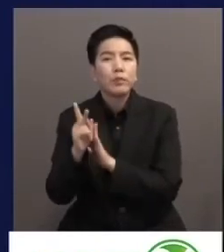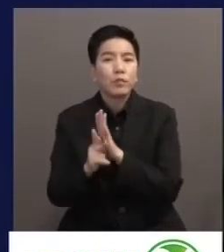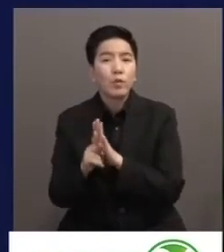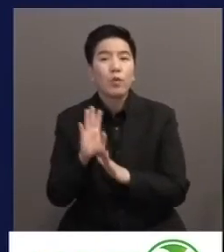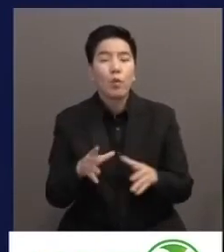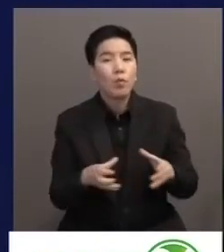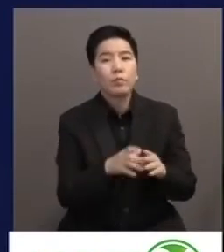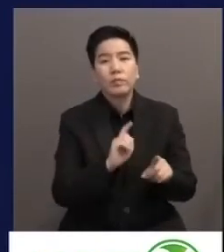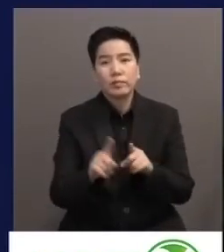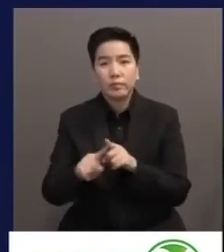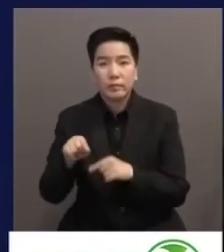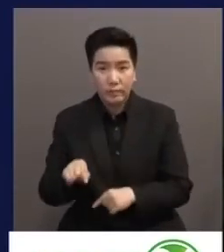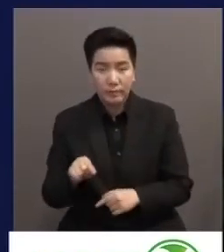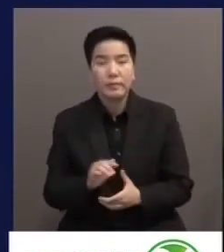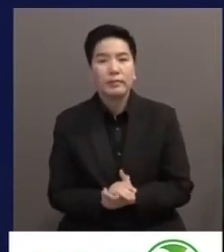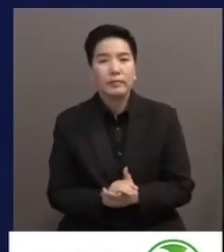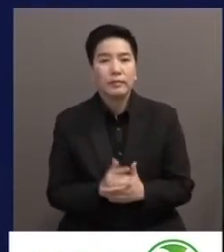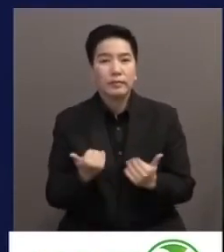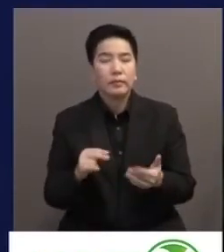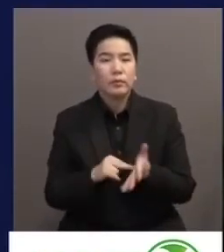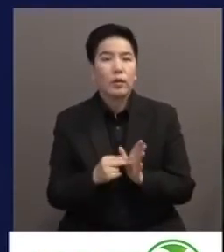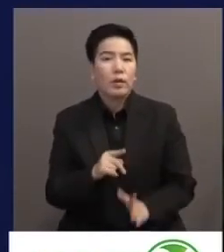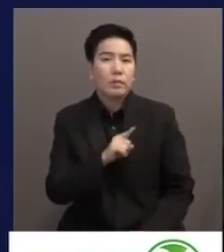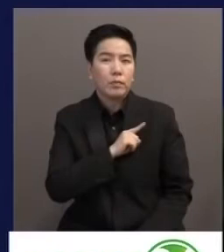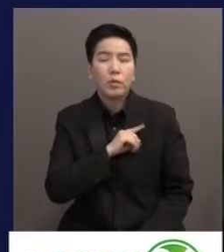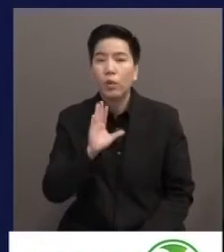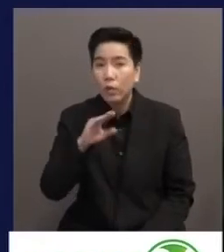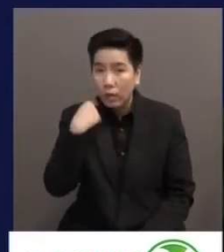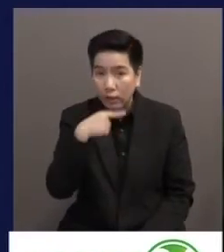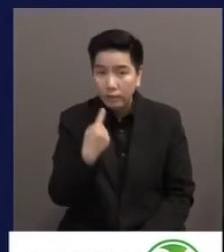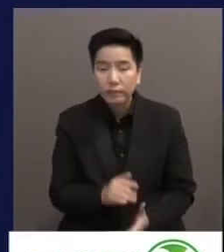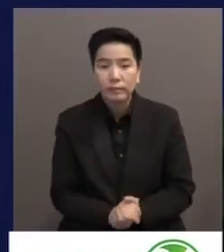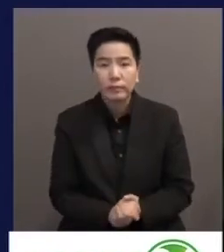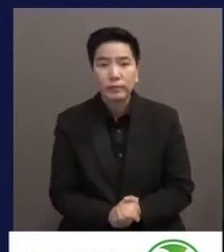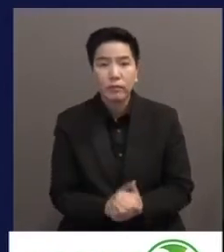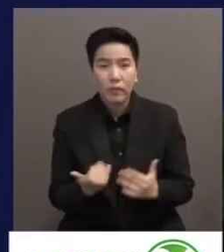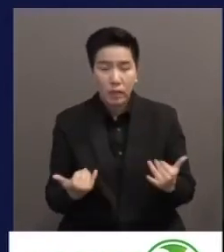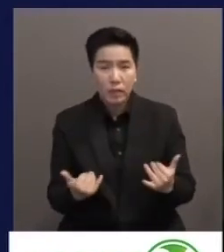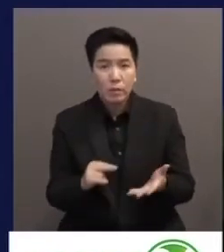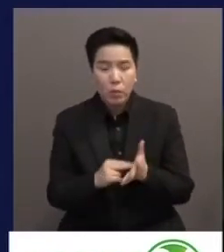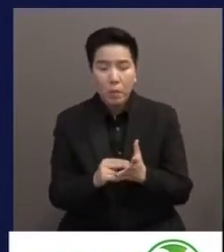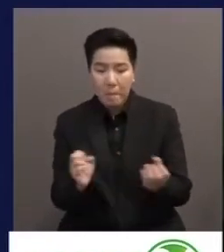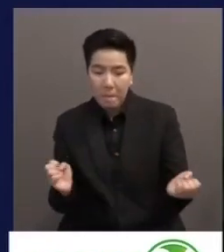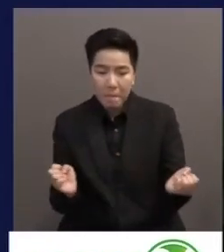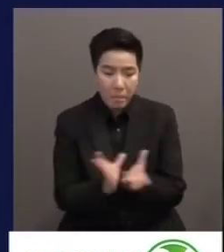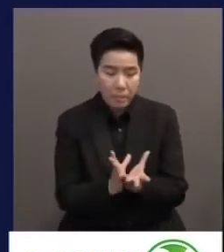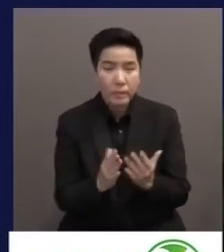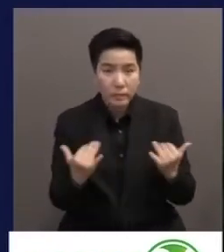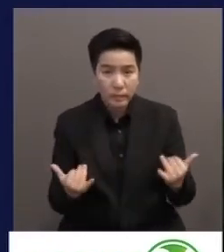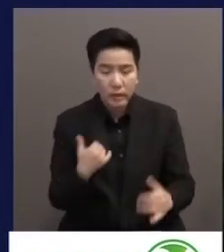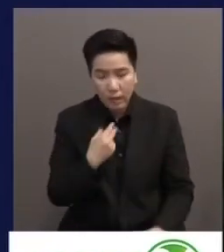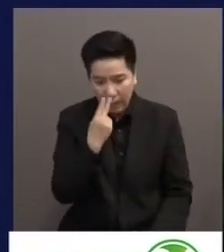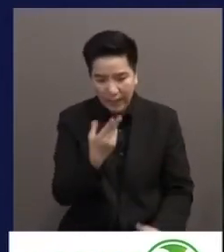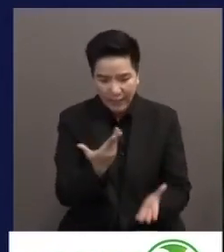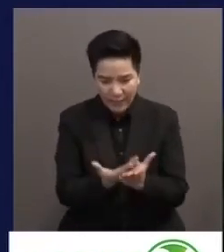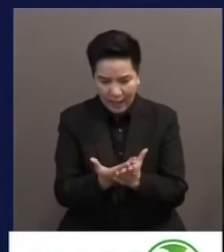ลายแหล่อันนั้นก็เป็นหน้าที่เพียงแต่ว่ามันคือผลกระทบไงเราเห็นเงินที่เ